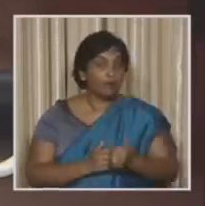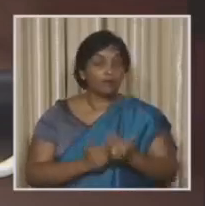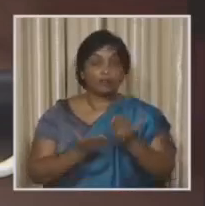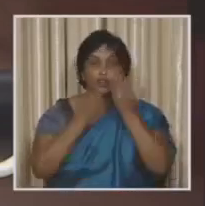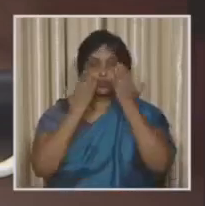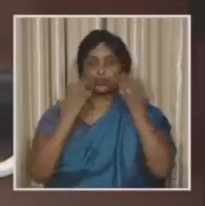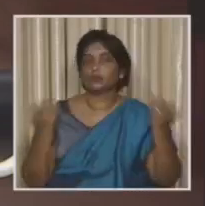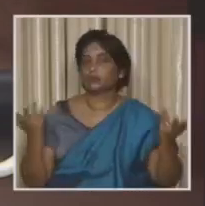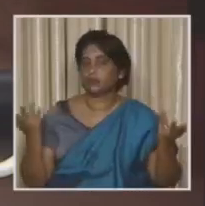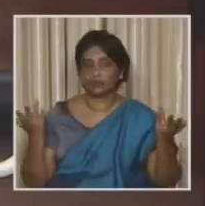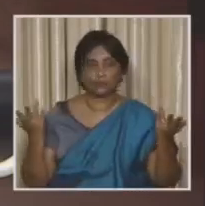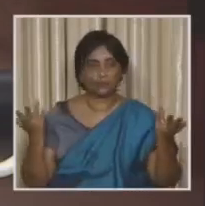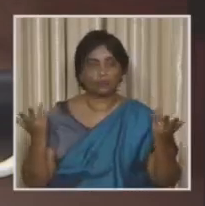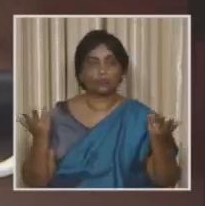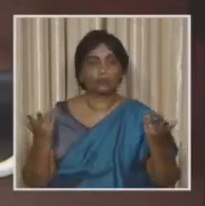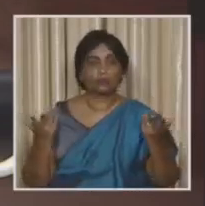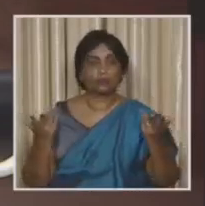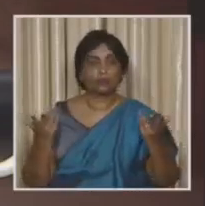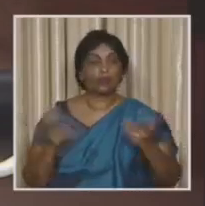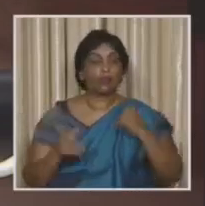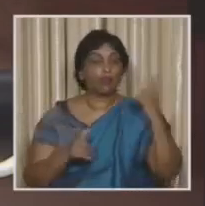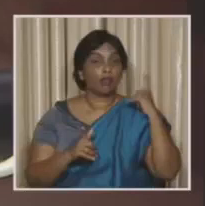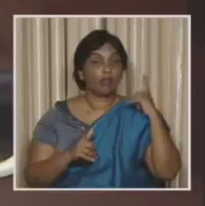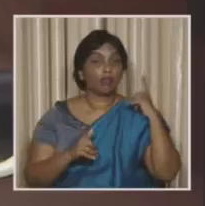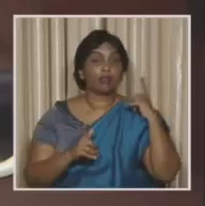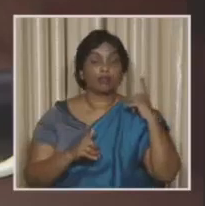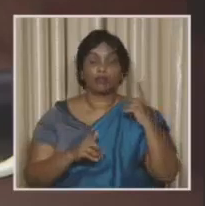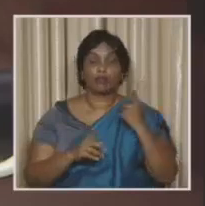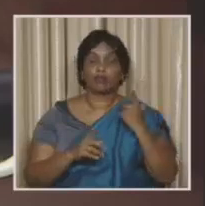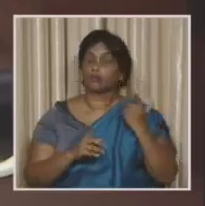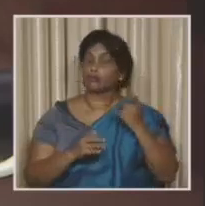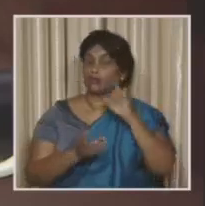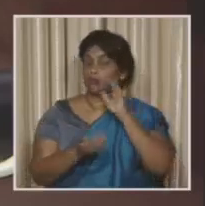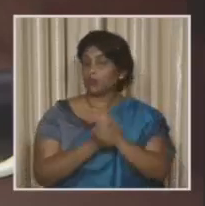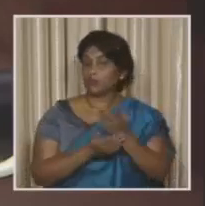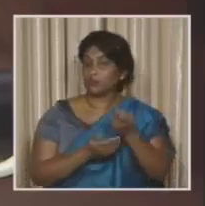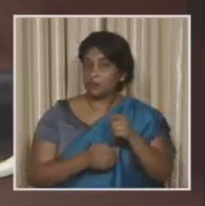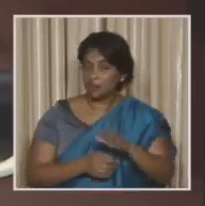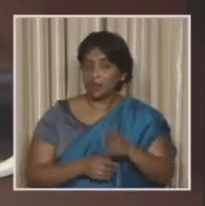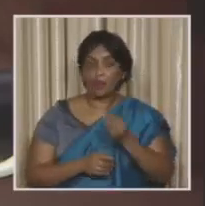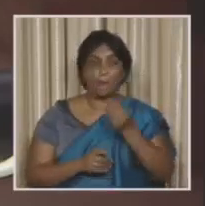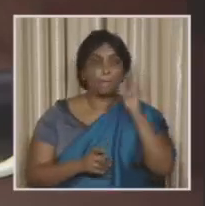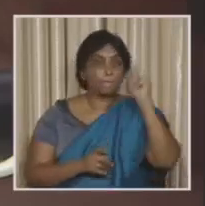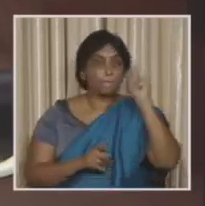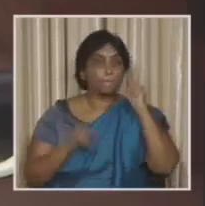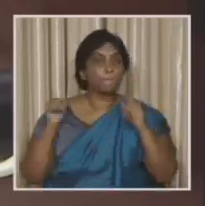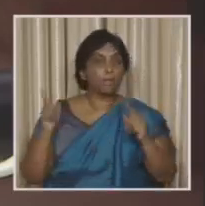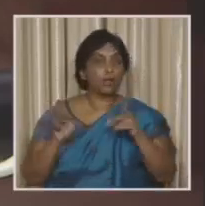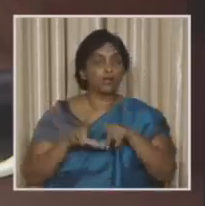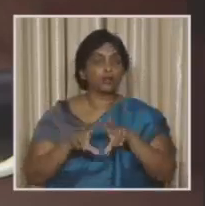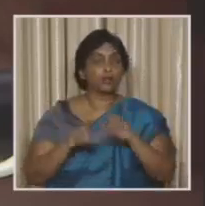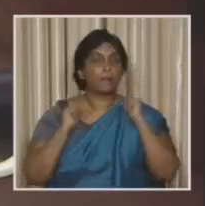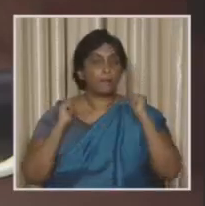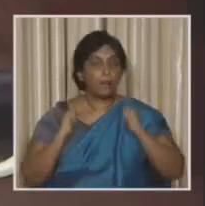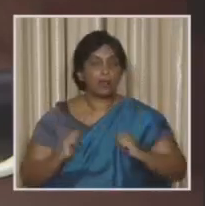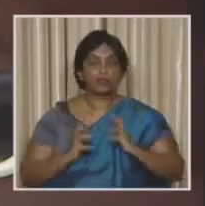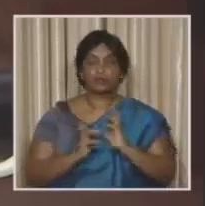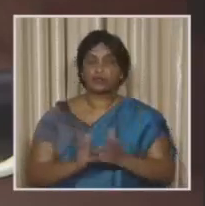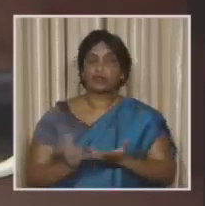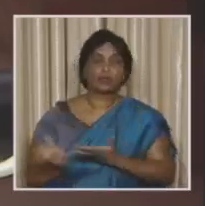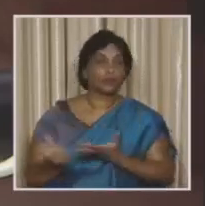ආවේ නැහැ. ආරක්ෂක නිවාසන මිලදී ගැනීම පිළිබඳව බත්තරමුල්ල ප්‍රදේශයෙන් සපත්තු සහ බෑග් ගෙන යාම